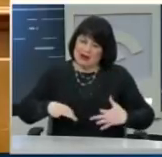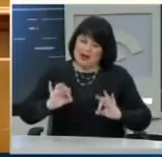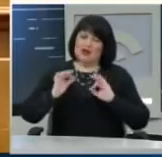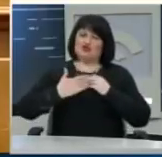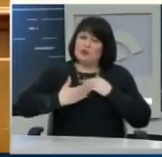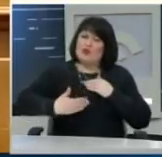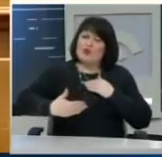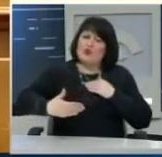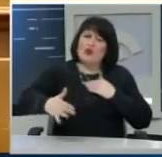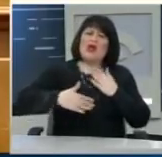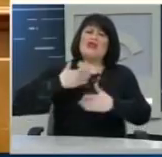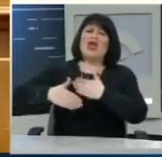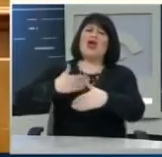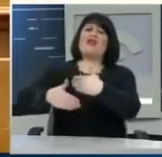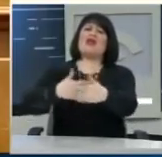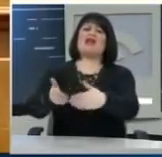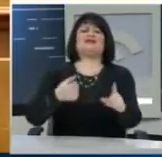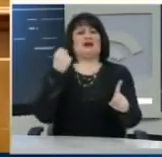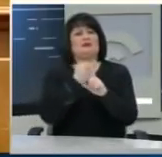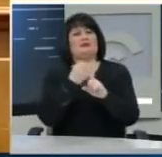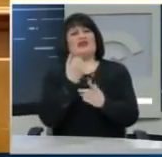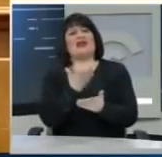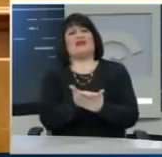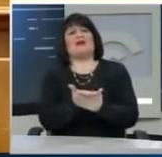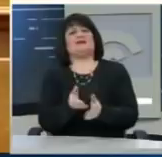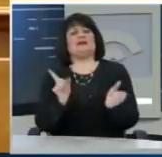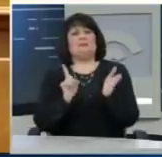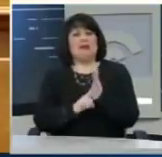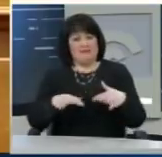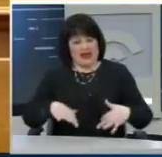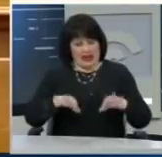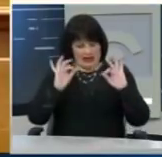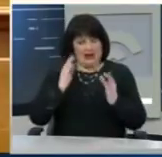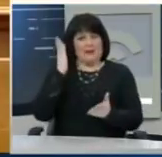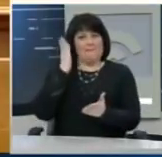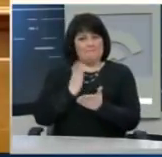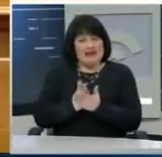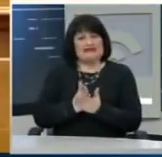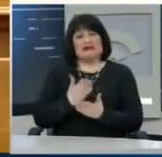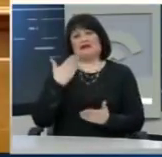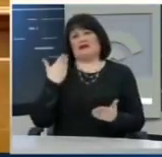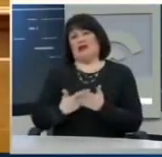μακρά διαδικασία διεκδίκησης, η οποία πρέπει να έχει αρχή, μέση και τέλος, πρέπει να έχει βήματα.